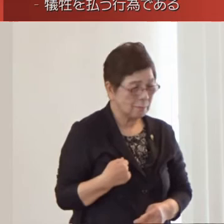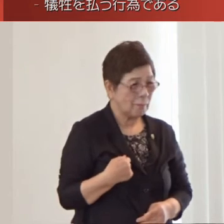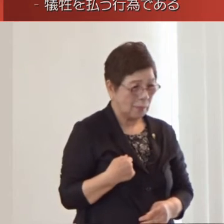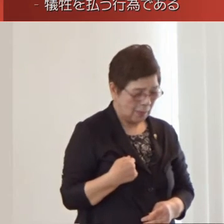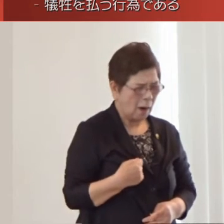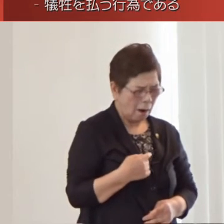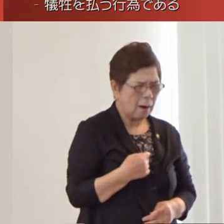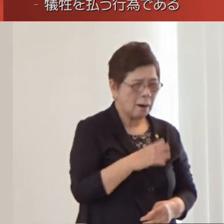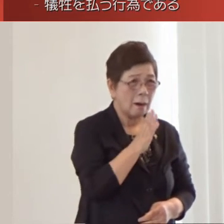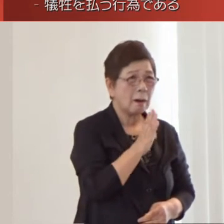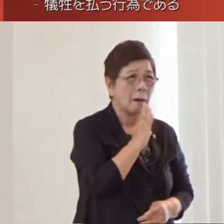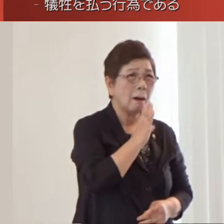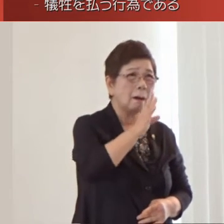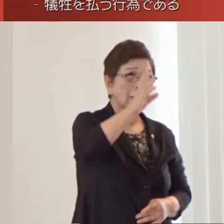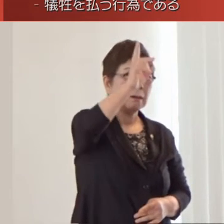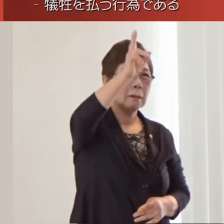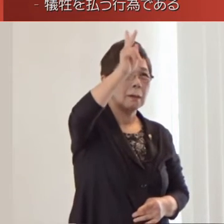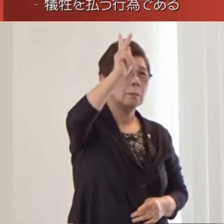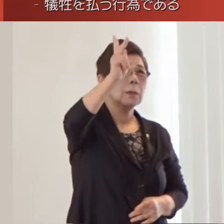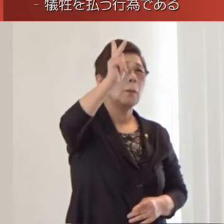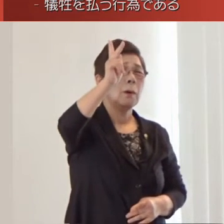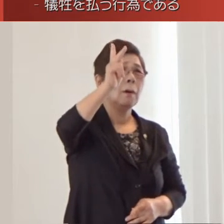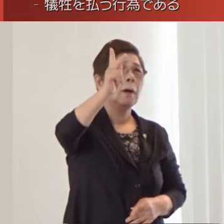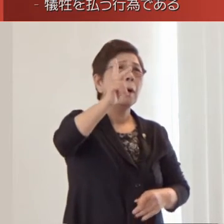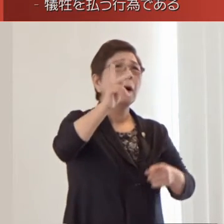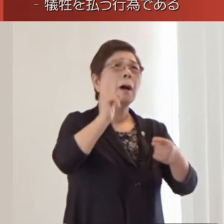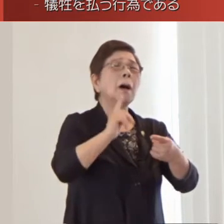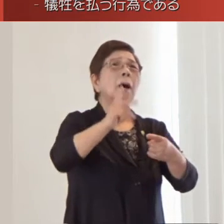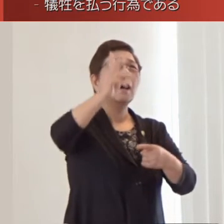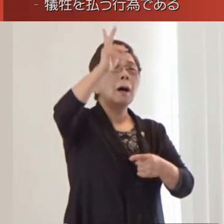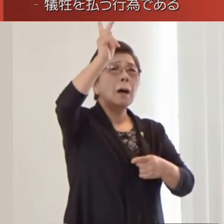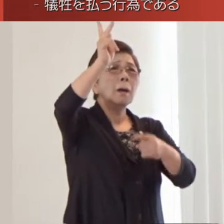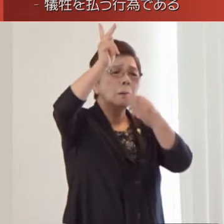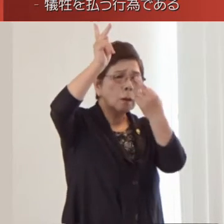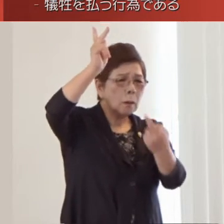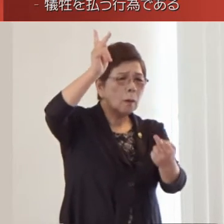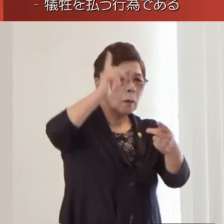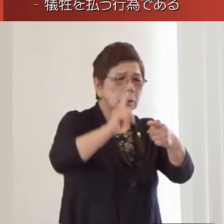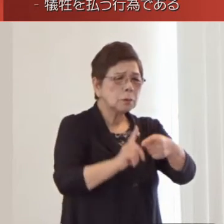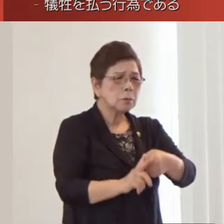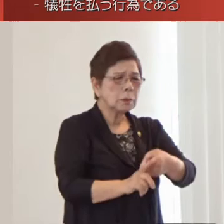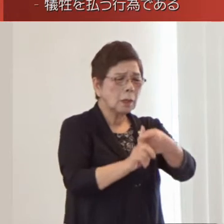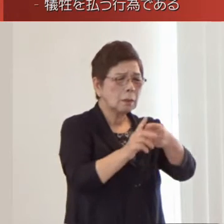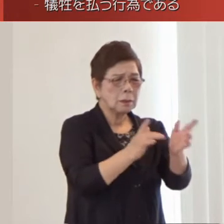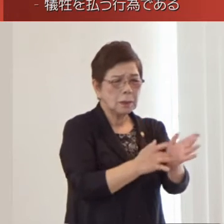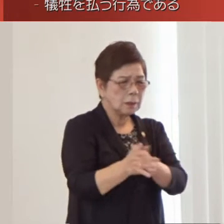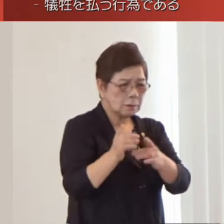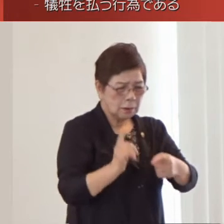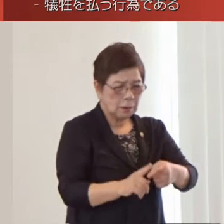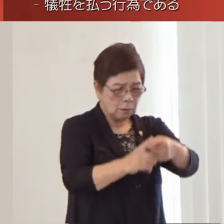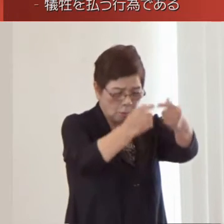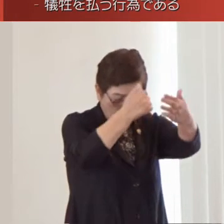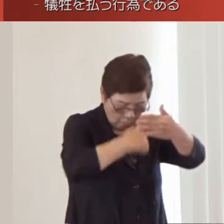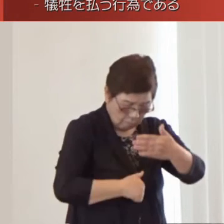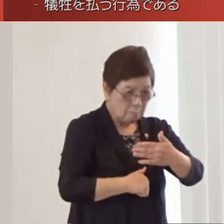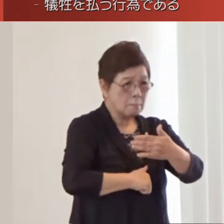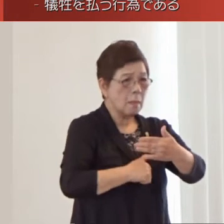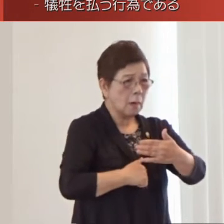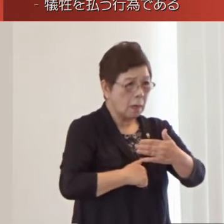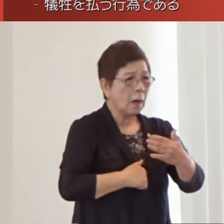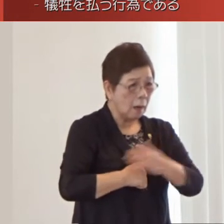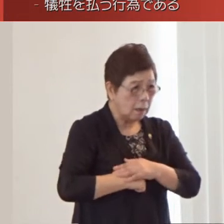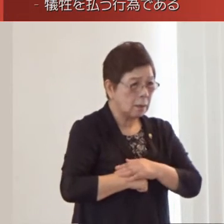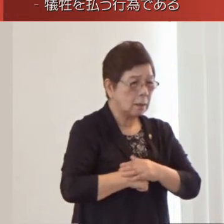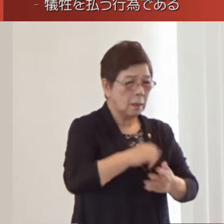されたんだから、私のことを忘れになるはずがない、私のことを放っておかれるはずがない、私のことをどうでもいいと思われるはずは決してないん